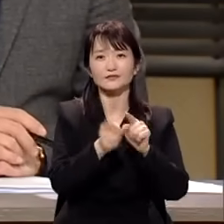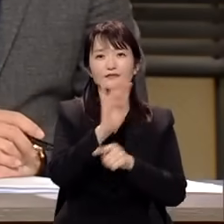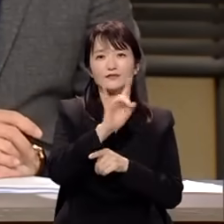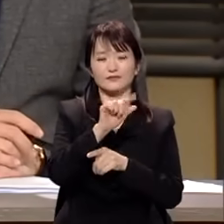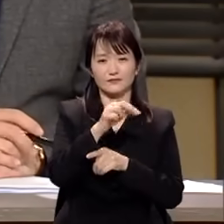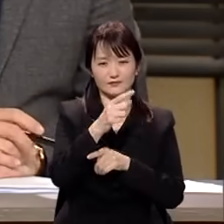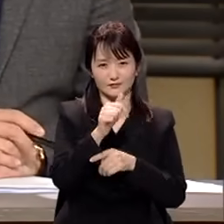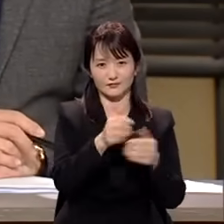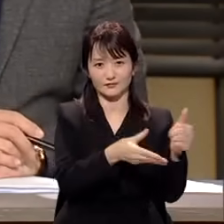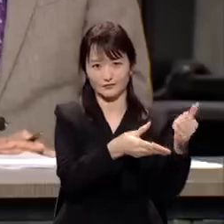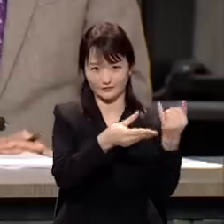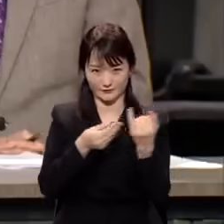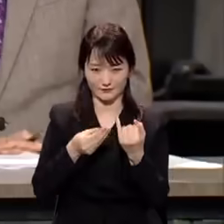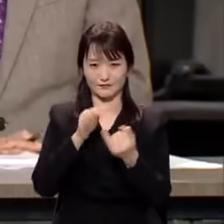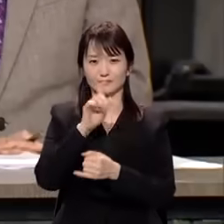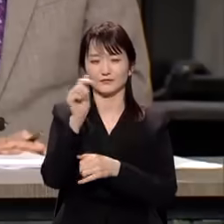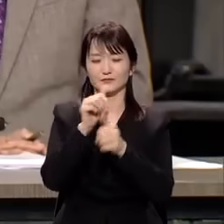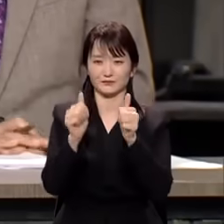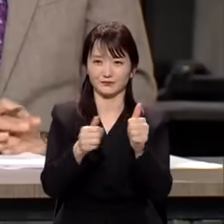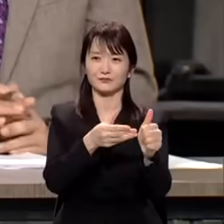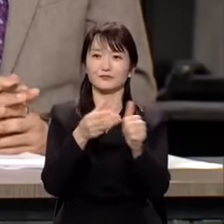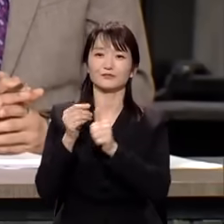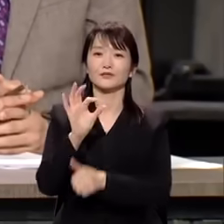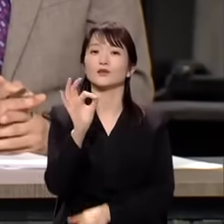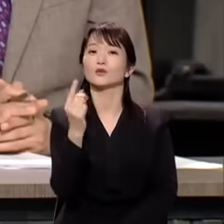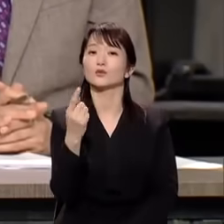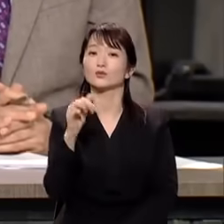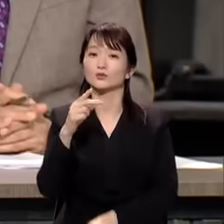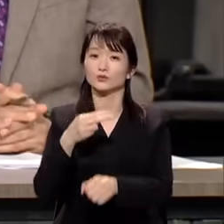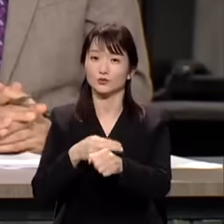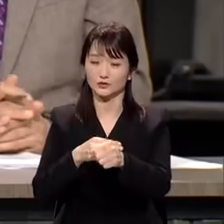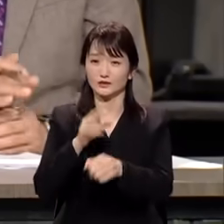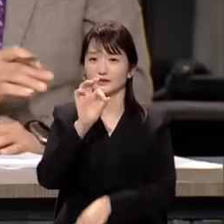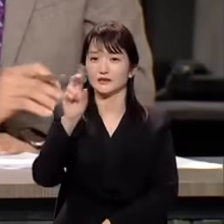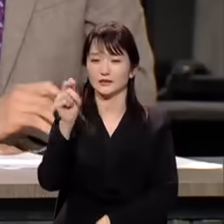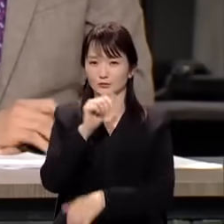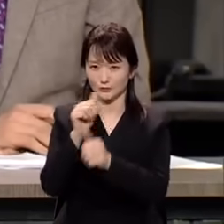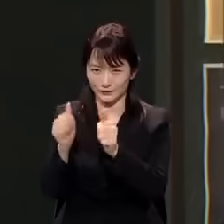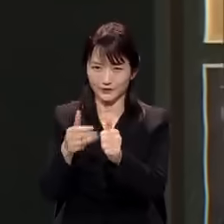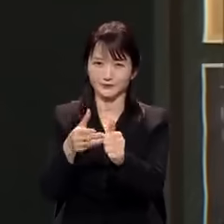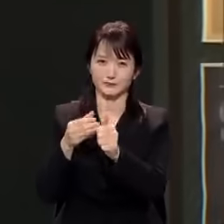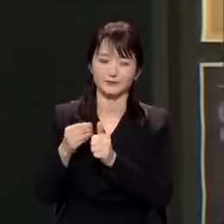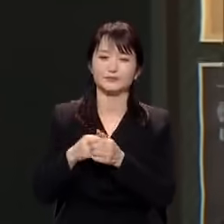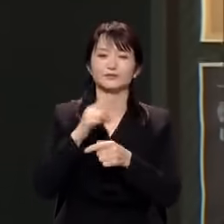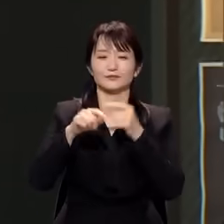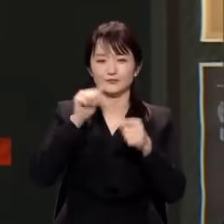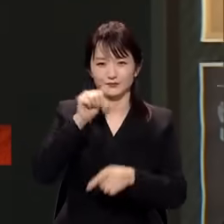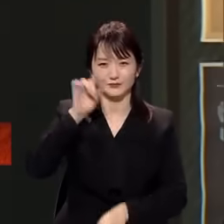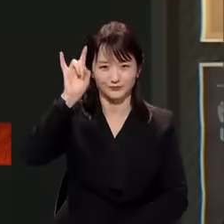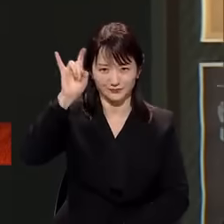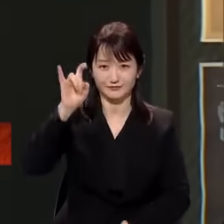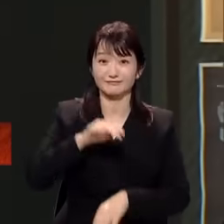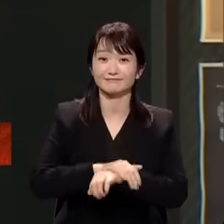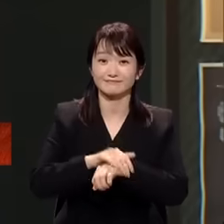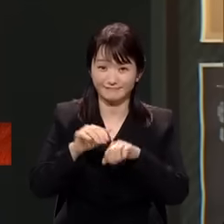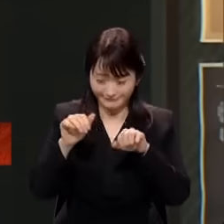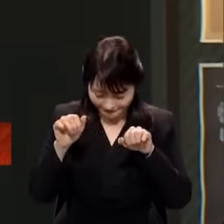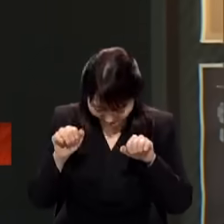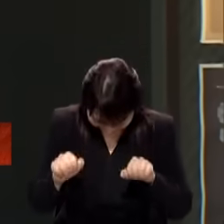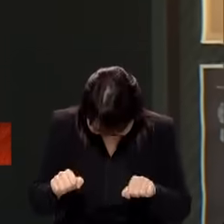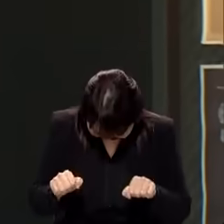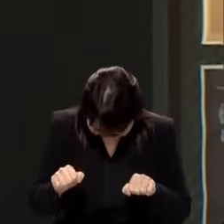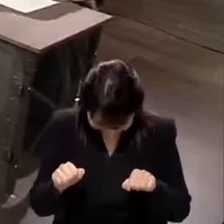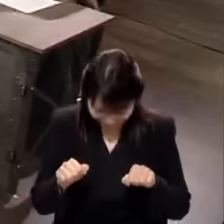백성문 변호사, 오윤성 순천향대 교수, 양재열 변호사, 그리고 박준혜 수호 선생님 나오셨습니다.